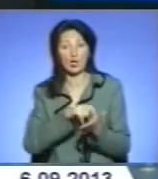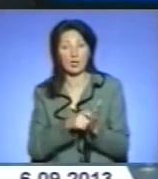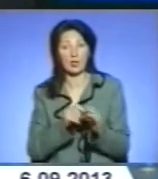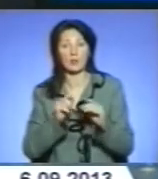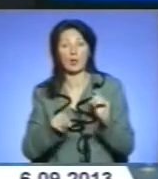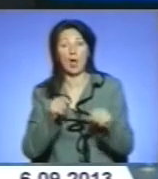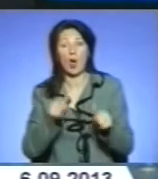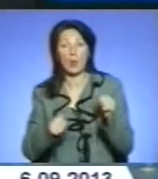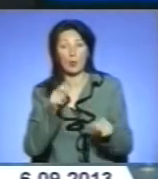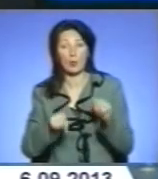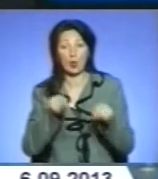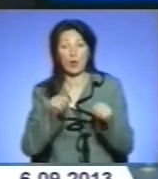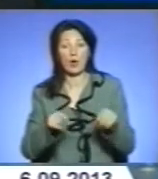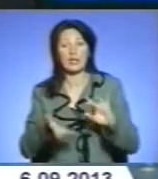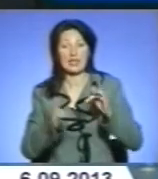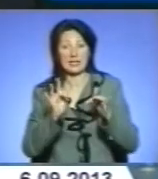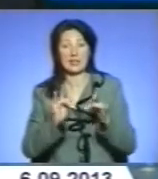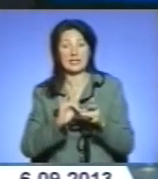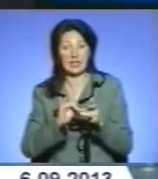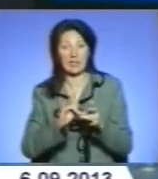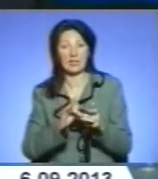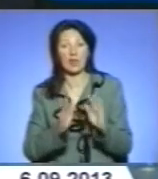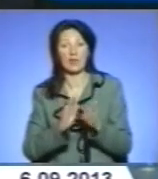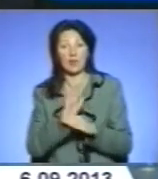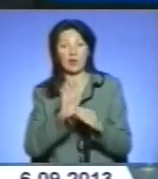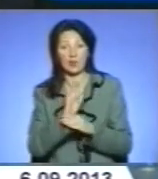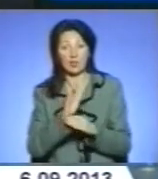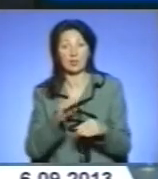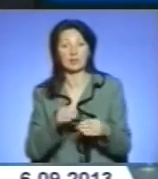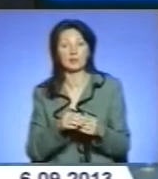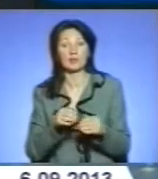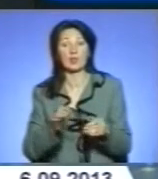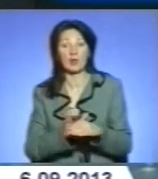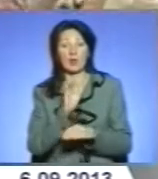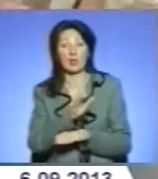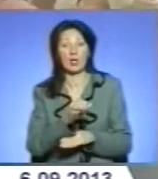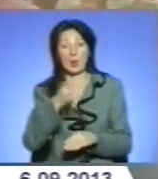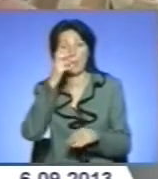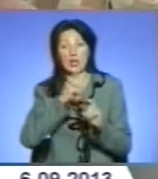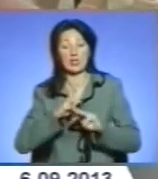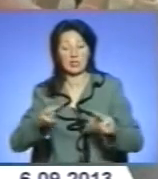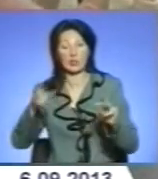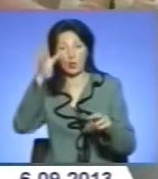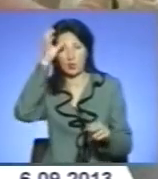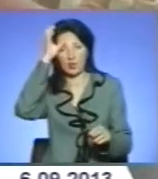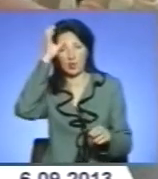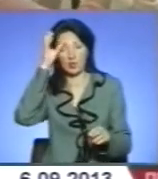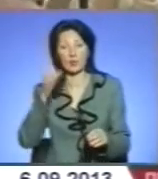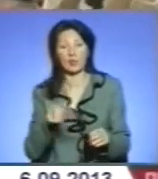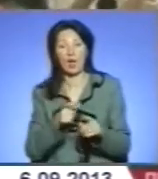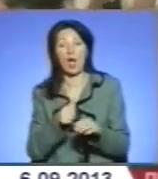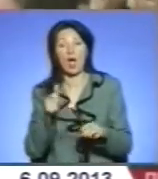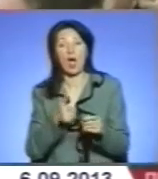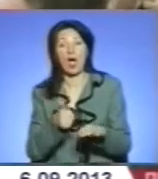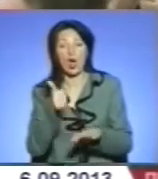і надіслали до Міністерства освіти. Підручники з помилками продемонстрували журналістам. Головне гасло прес-конференції –